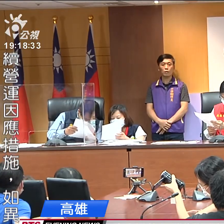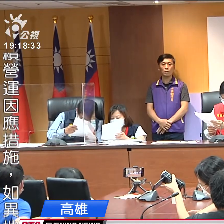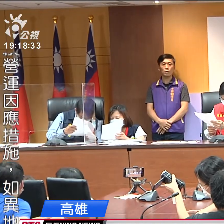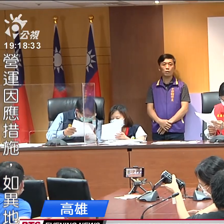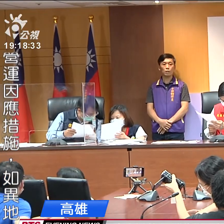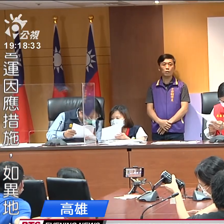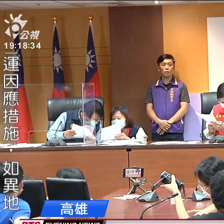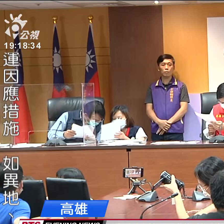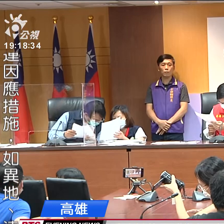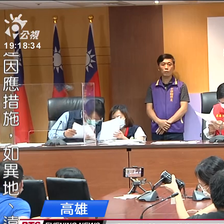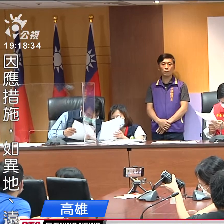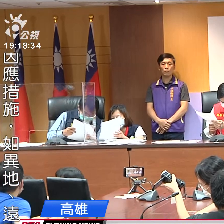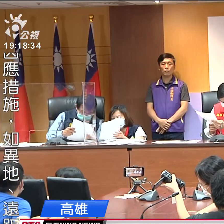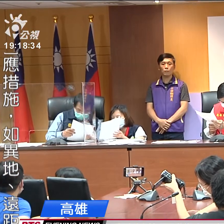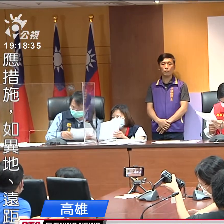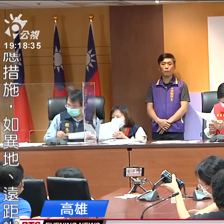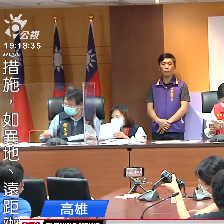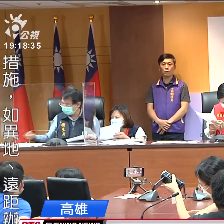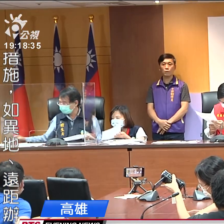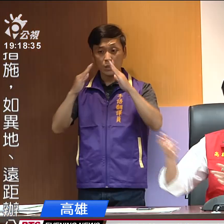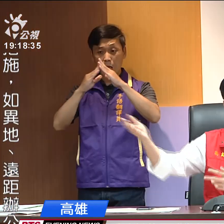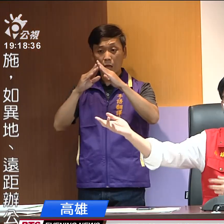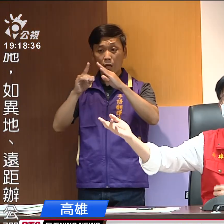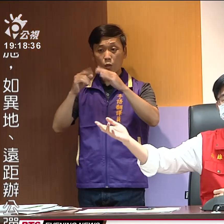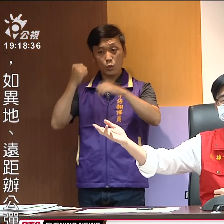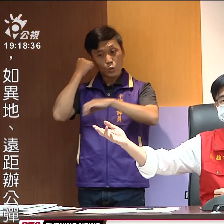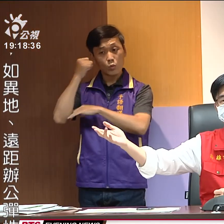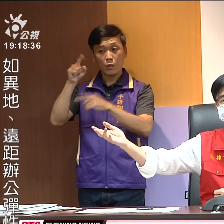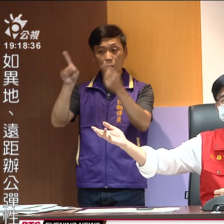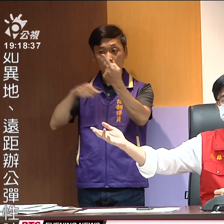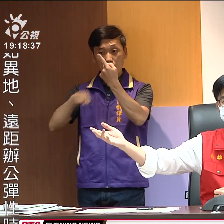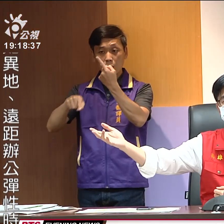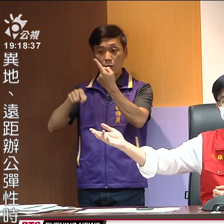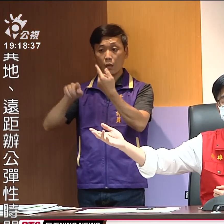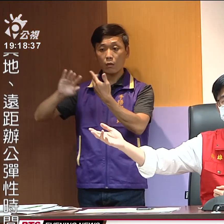戴好口罩，否则一定重罚。记者陈焕宇、许正俊、陈显坤高雄报道。